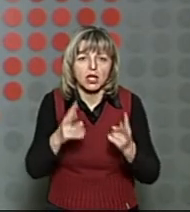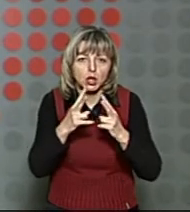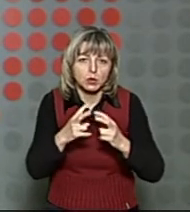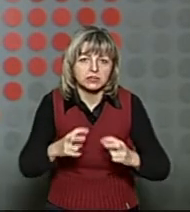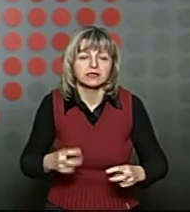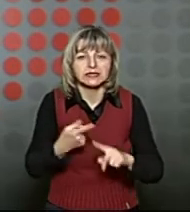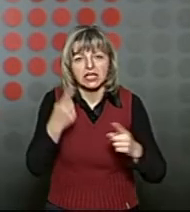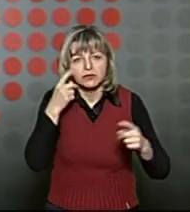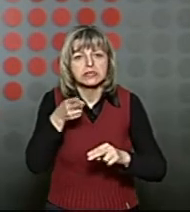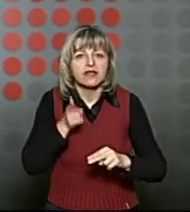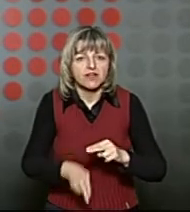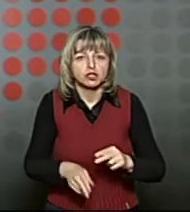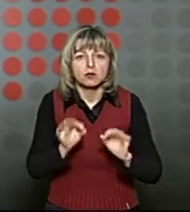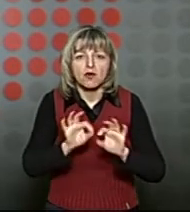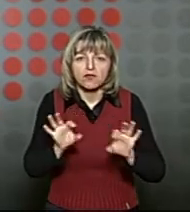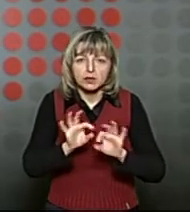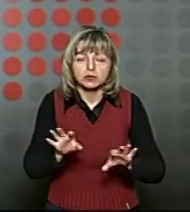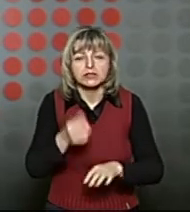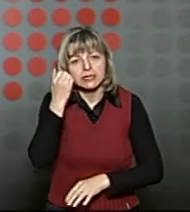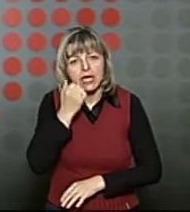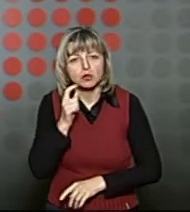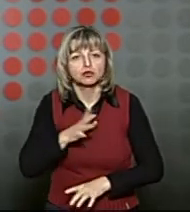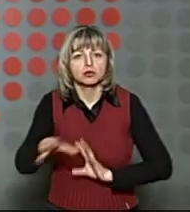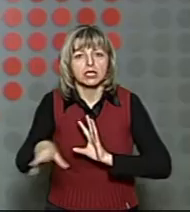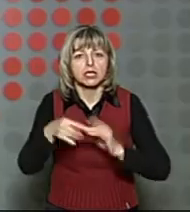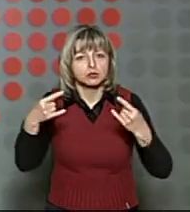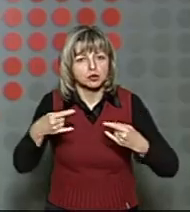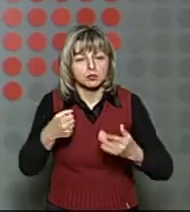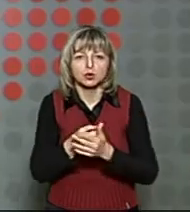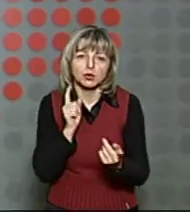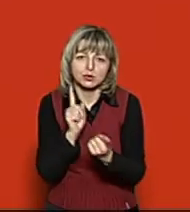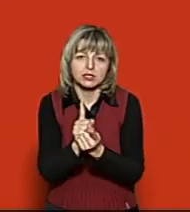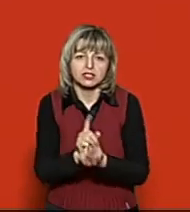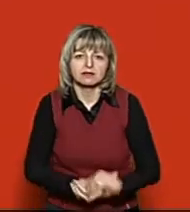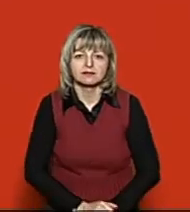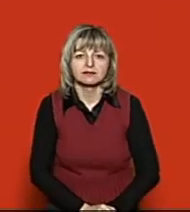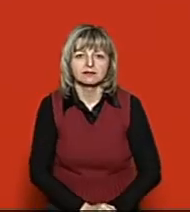І цією інформацією завершуємо випуск. Дякуємо, що були Суспільним. На все добре.